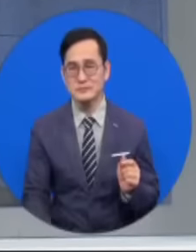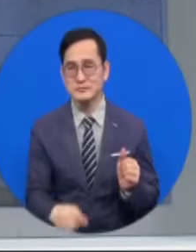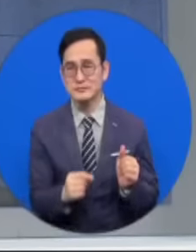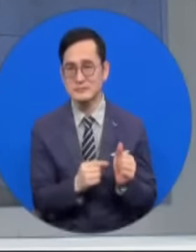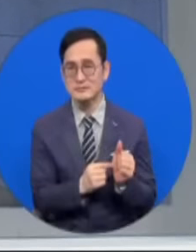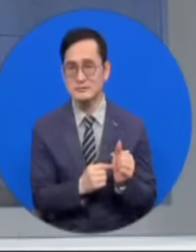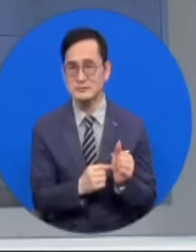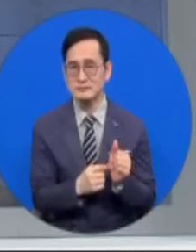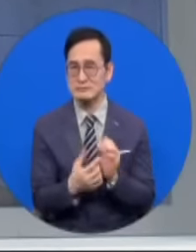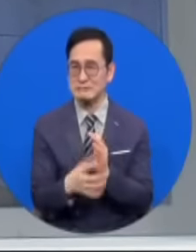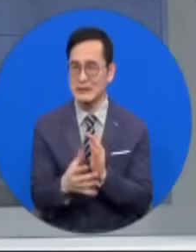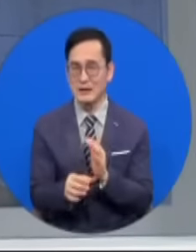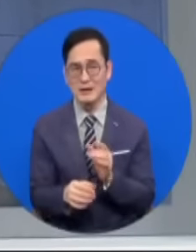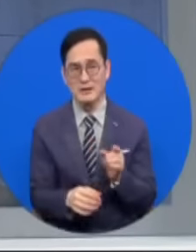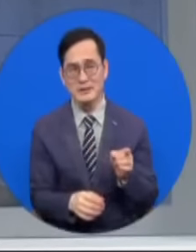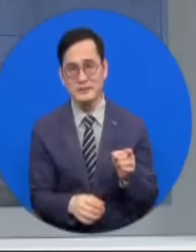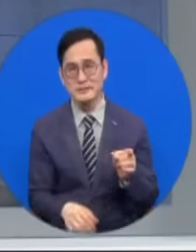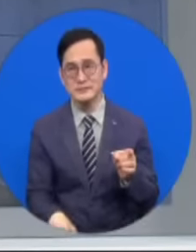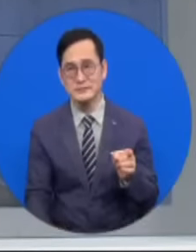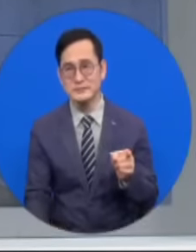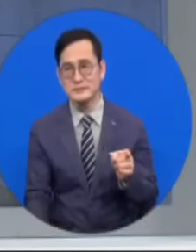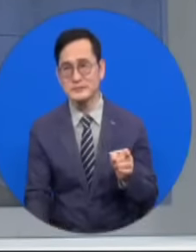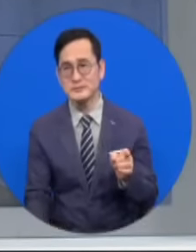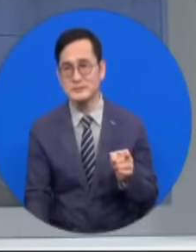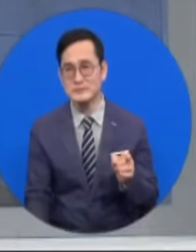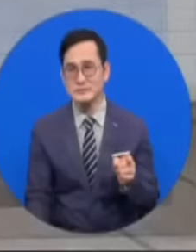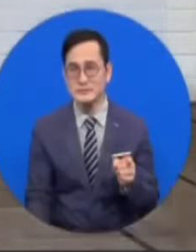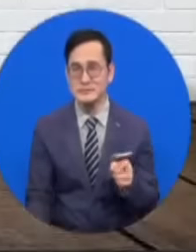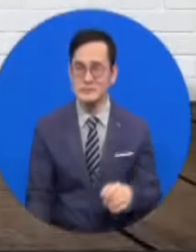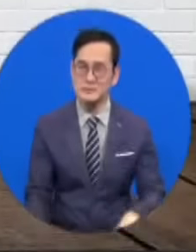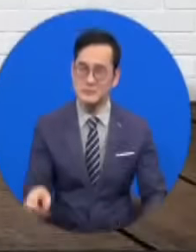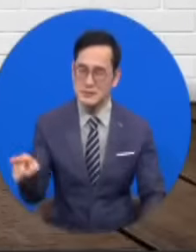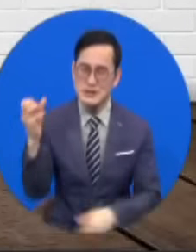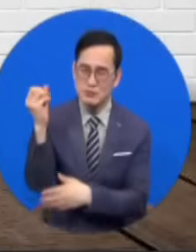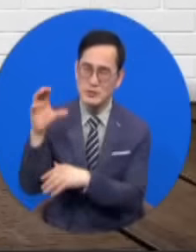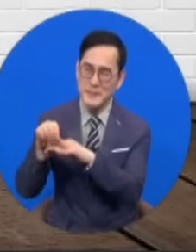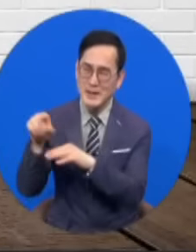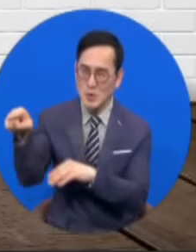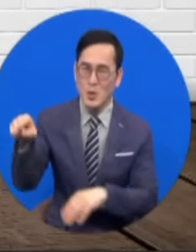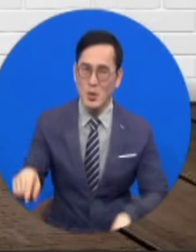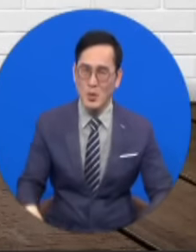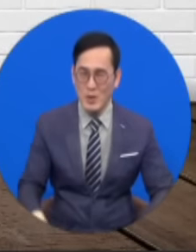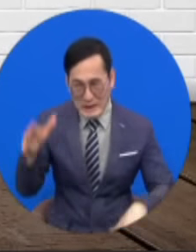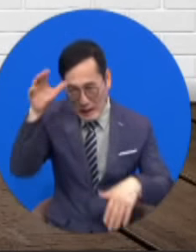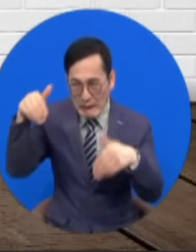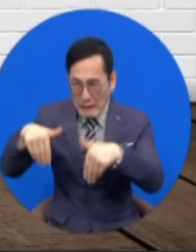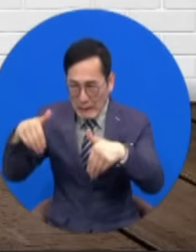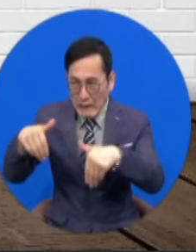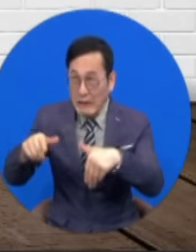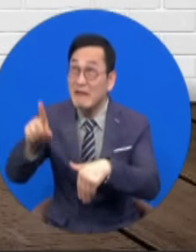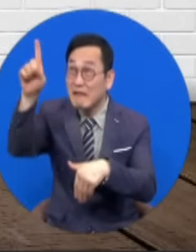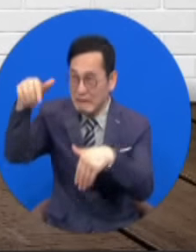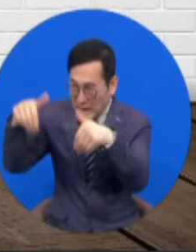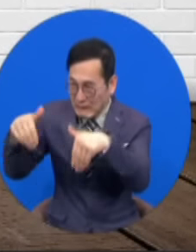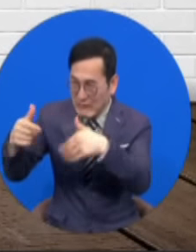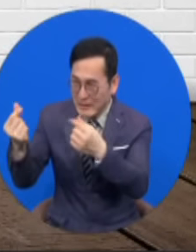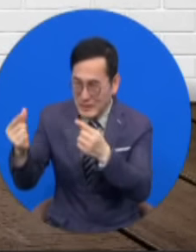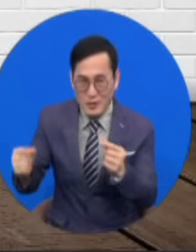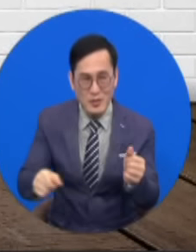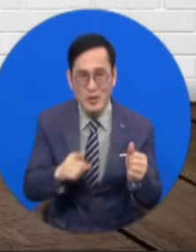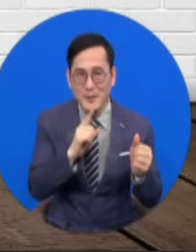논란의 발언을 또 옹호하고 나섰군요 그러니까 지금 양문석 의원 같은 경우는 지금 뭐 사법 대상이죠 각정 뭐 행위 선거과 법